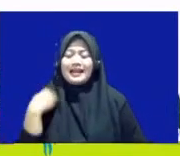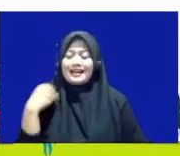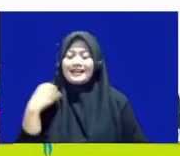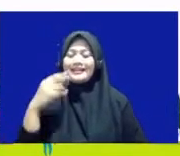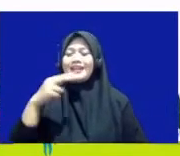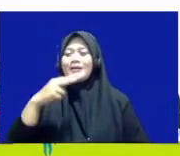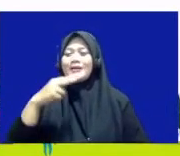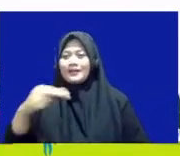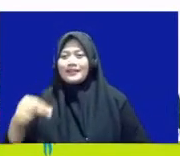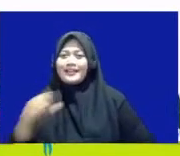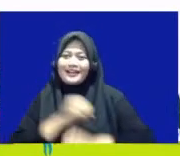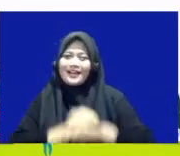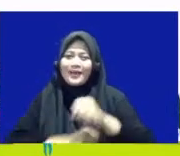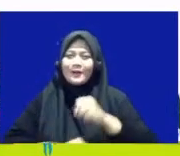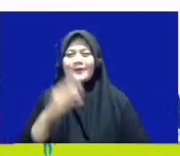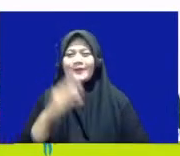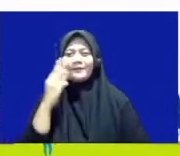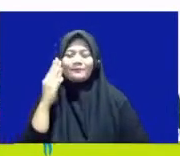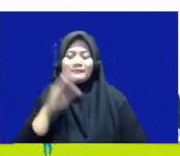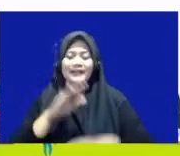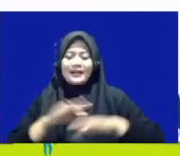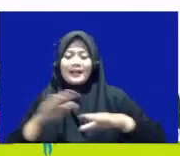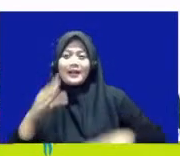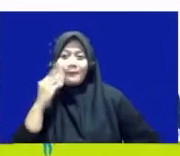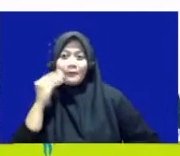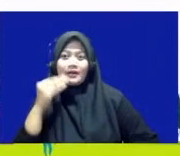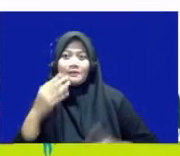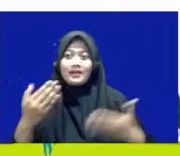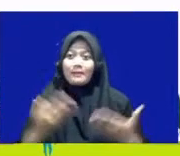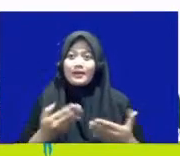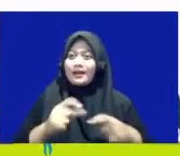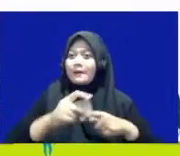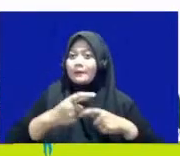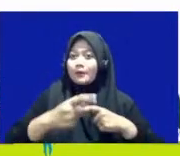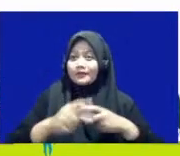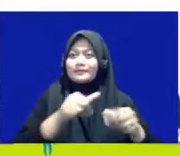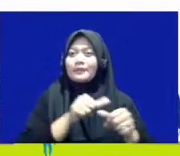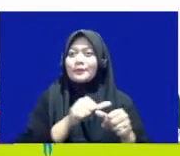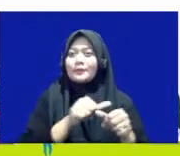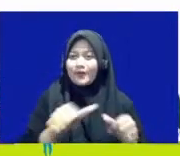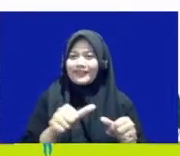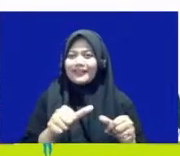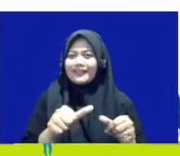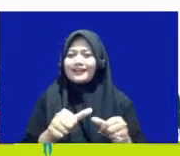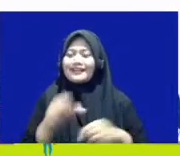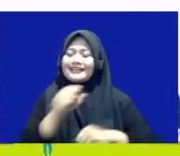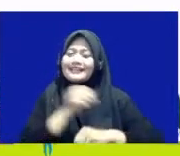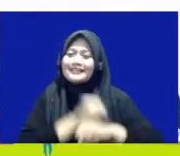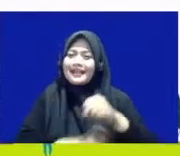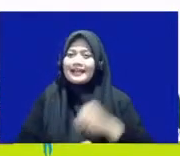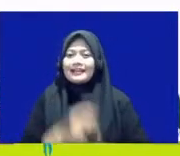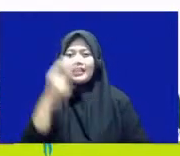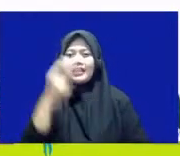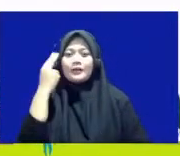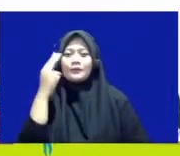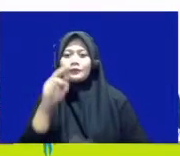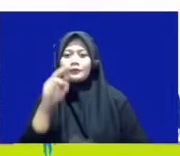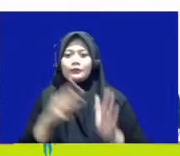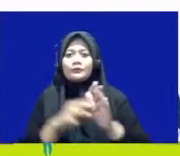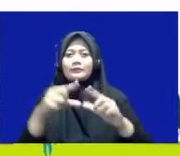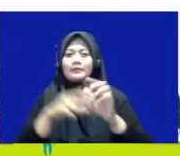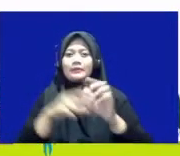pemuda. Padahal bagaimana prosesi daripada pembuatan kegiatan untuk mangrove itu tadi tidak